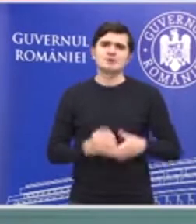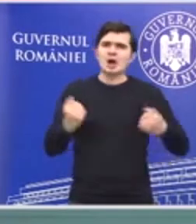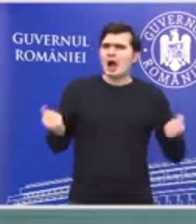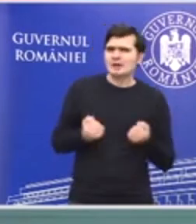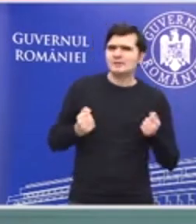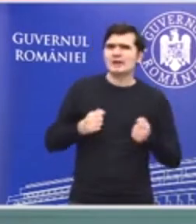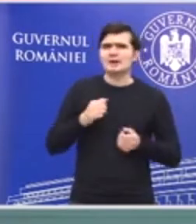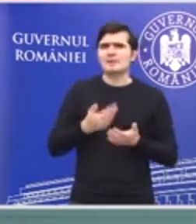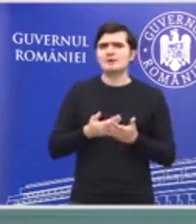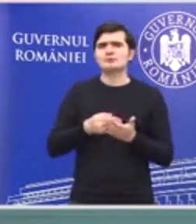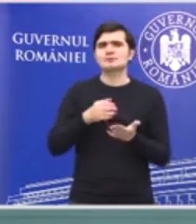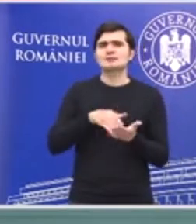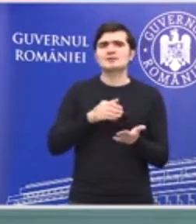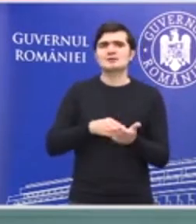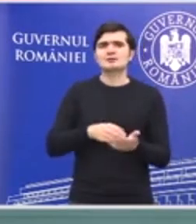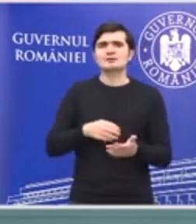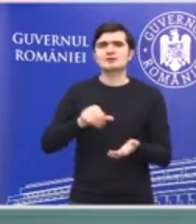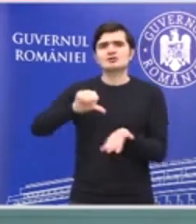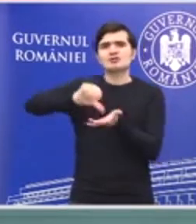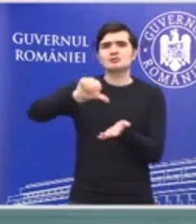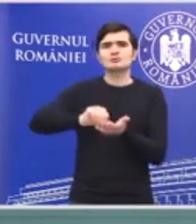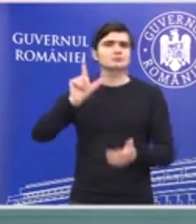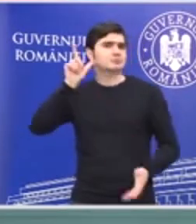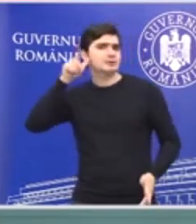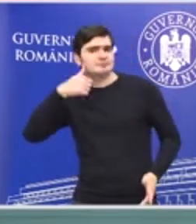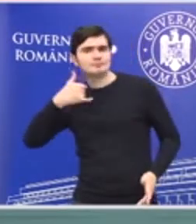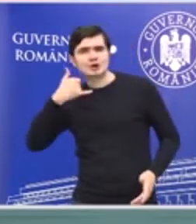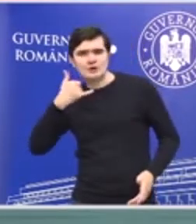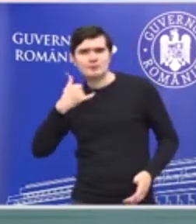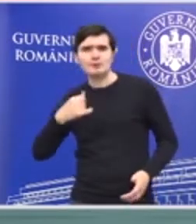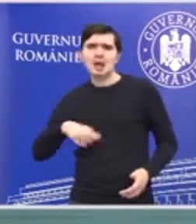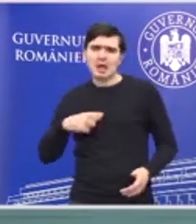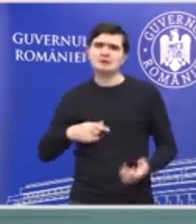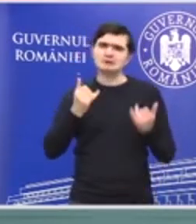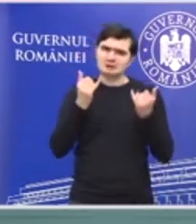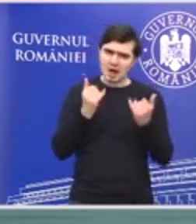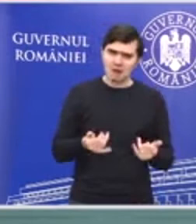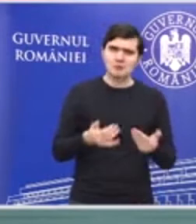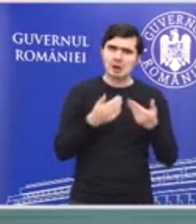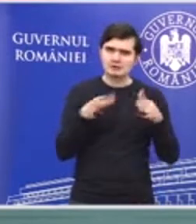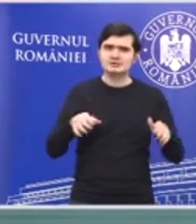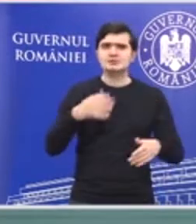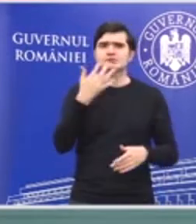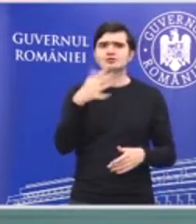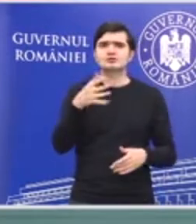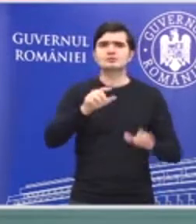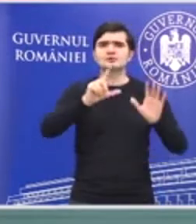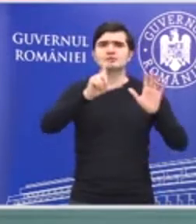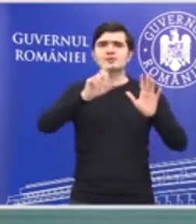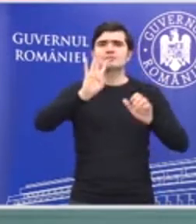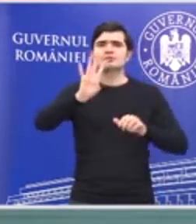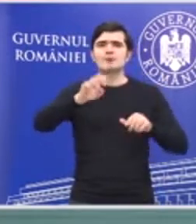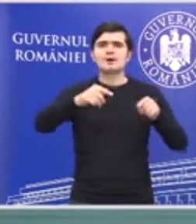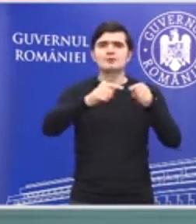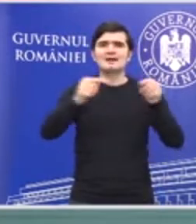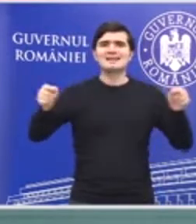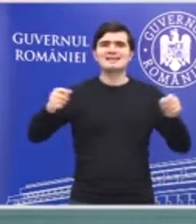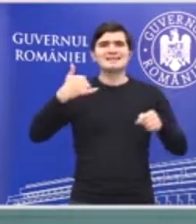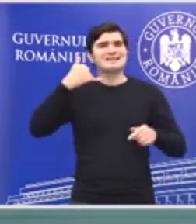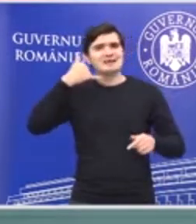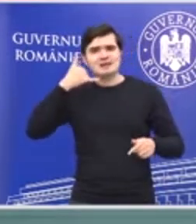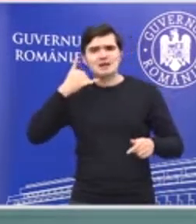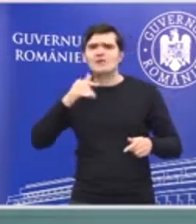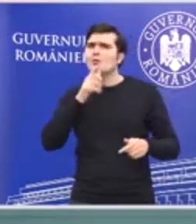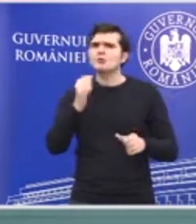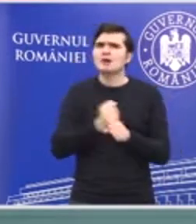Activitatea serviciilor de call center. Sunt disponibile și operaționale 574 de linii telefonice deservite